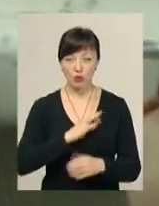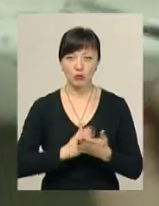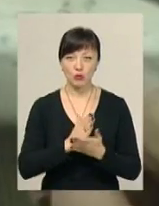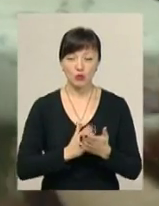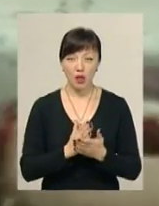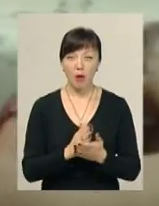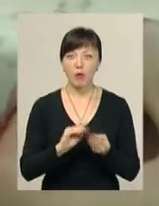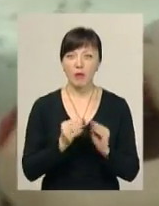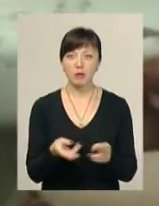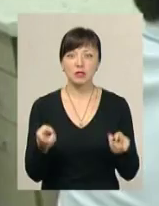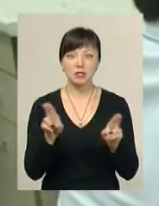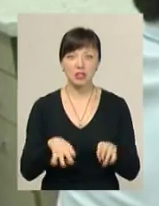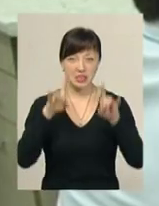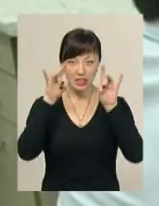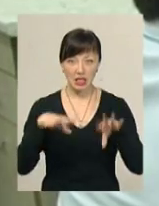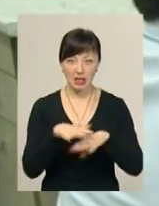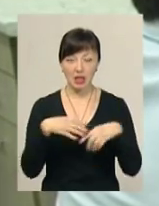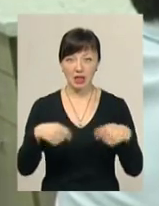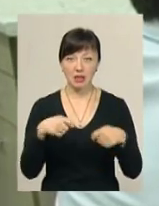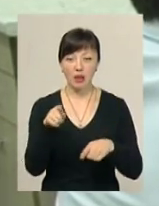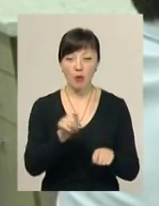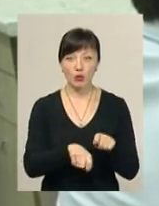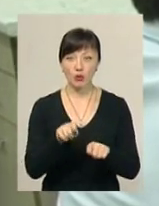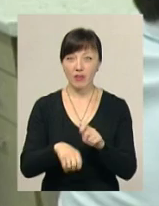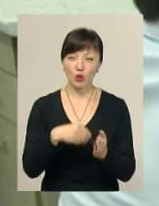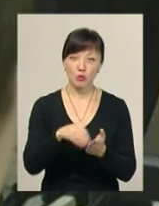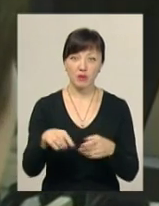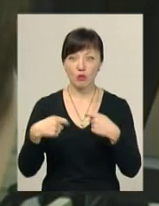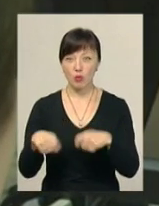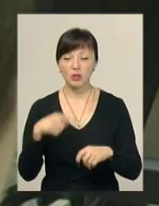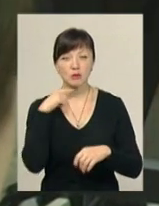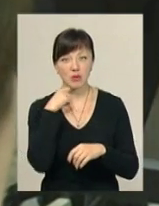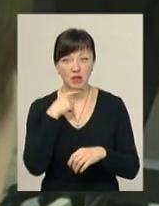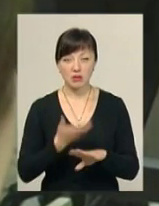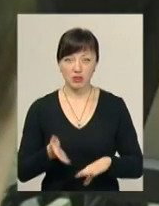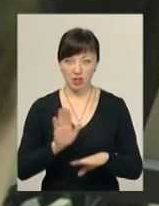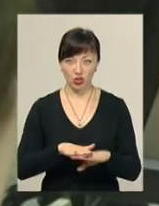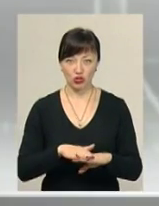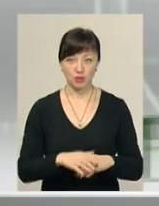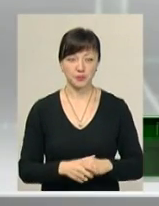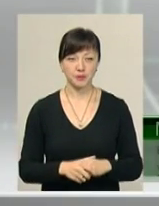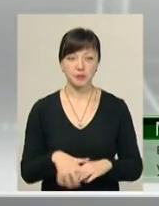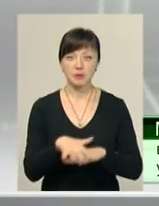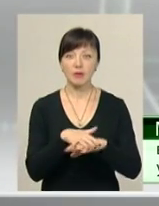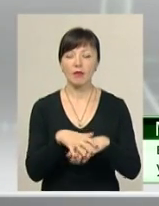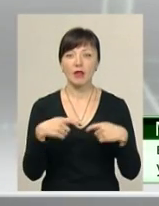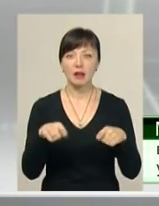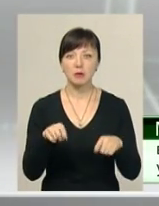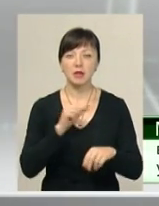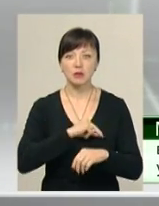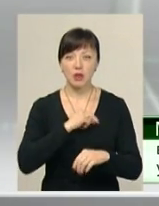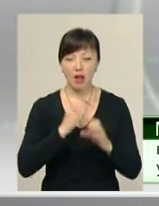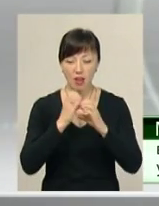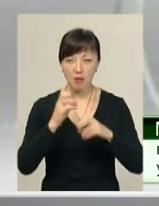Держпродспоживслужбі, проблемою залишаються стихійні ринки. Там контролювати купівлю-продаж м'яса значно складніше. На ринках функціонують